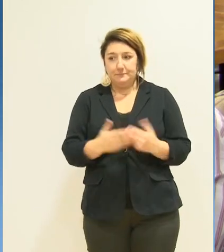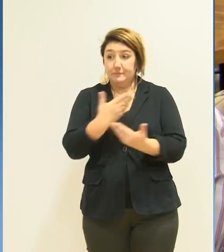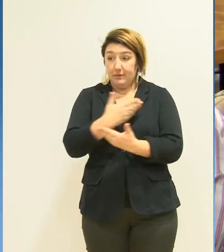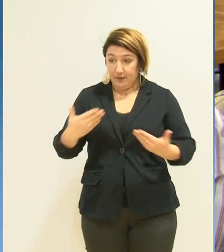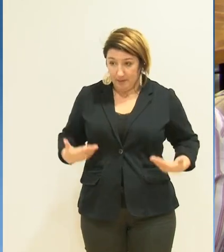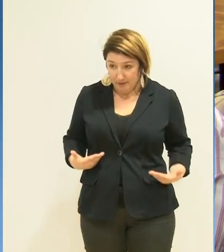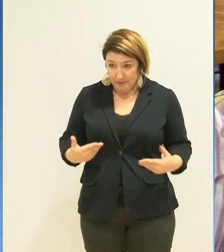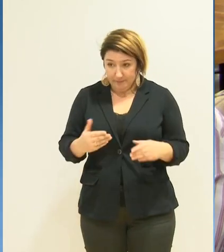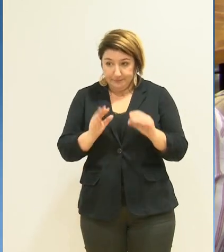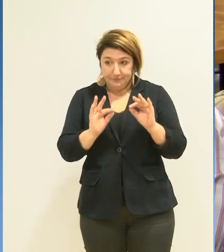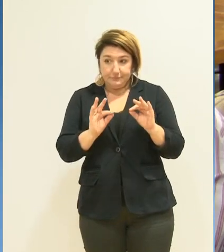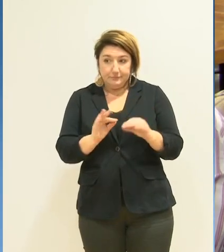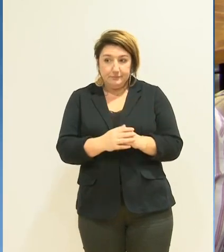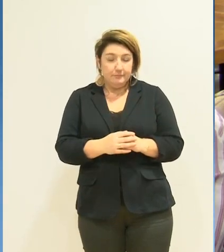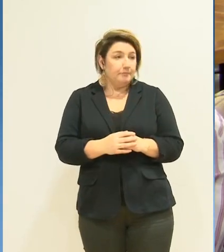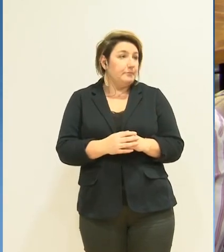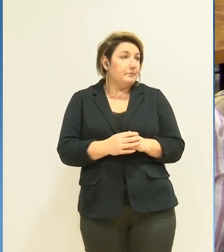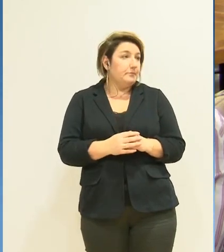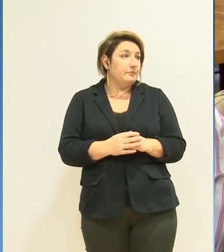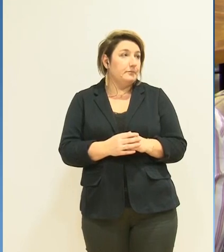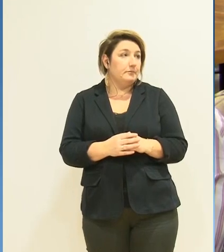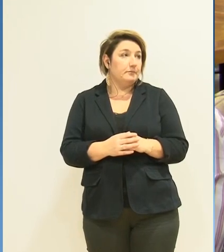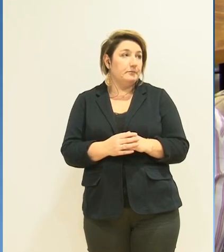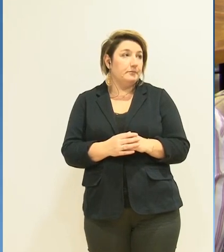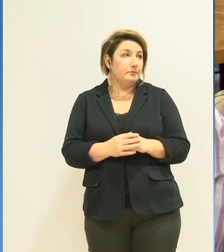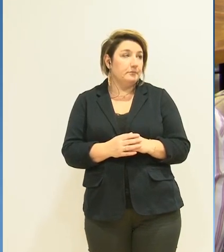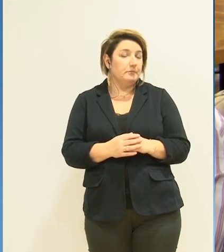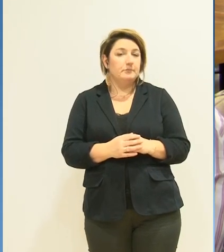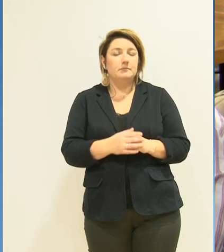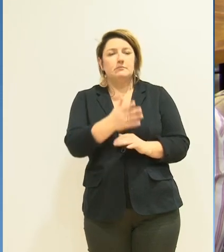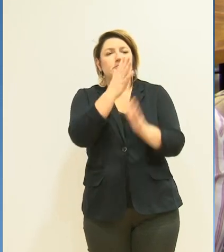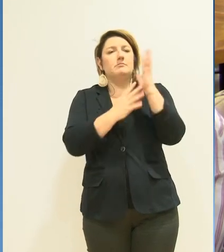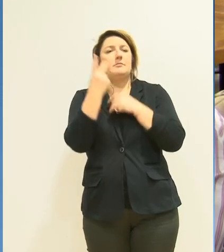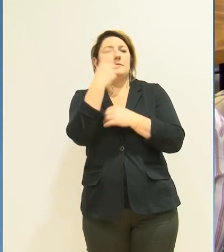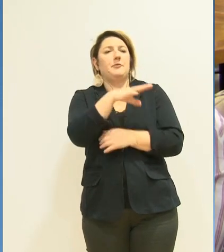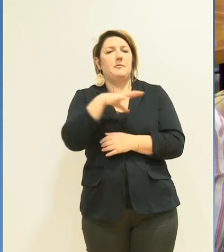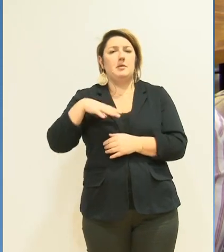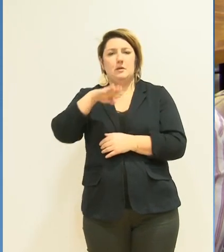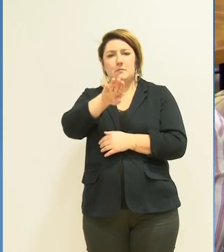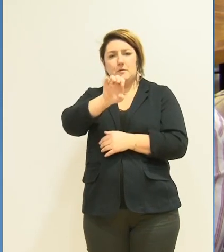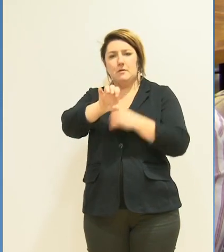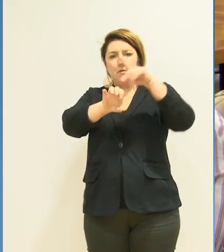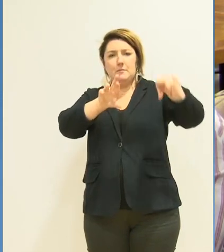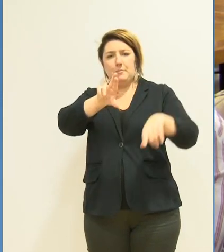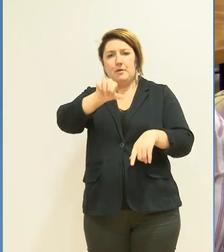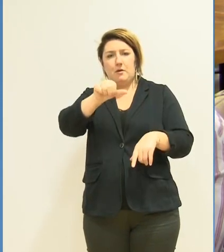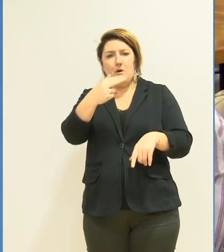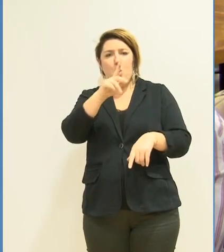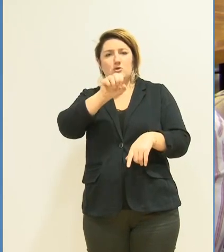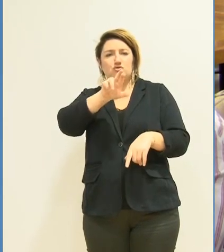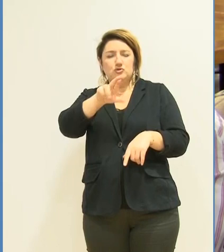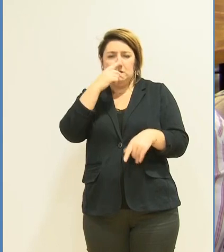sur la question de la surdensification qu'évoquer madame bérenger moi